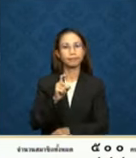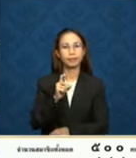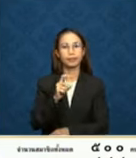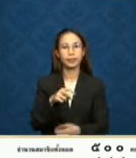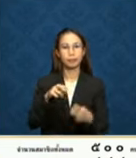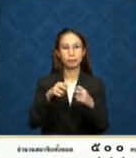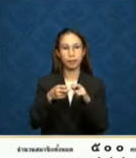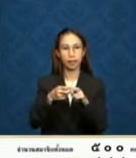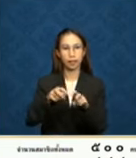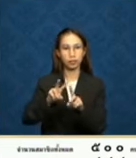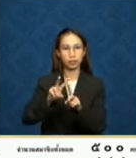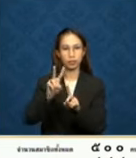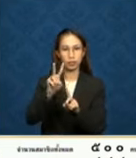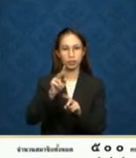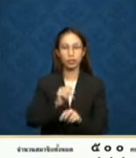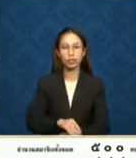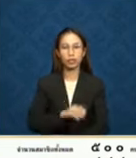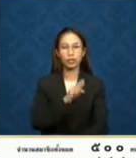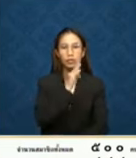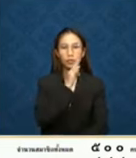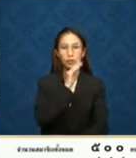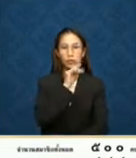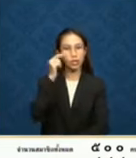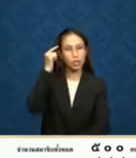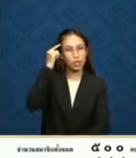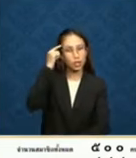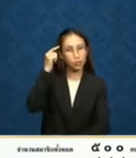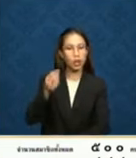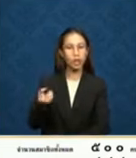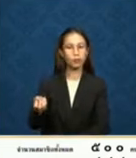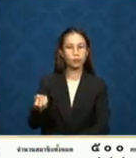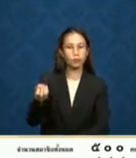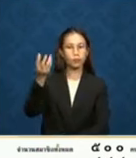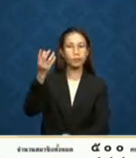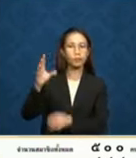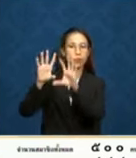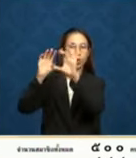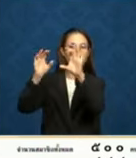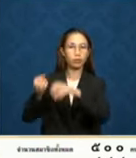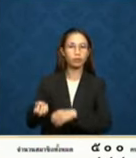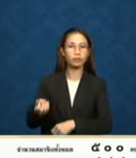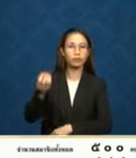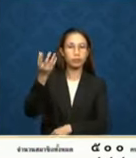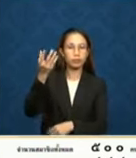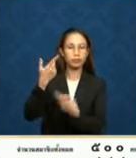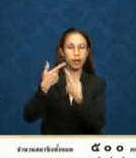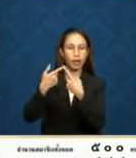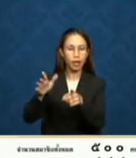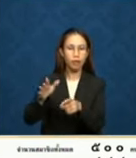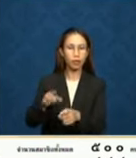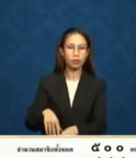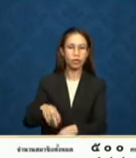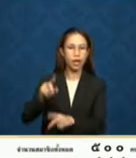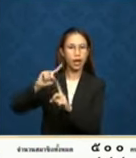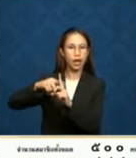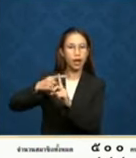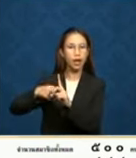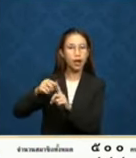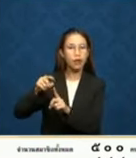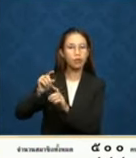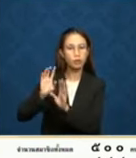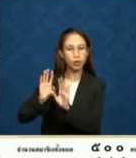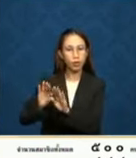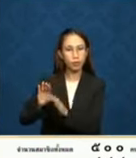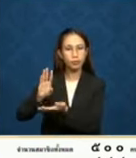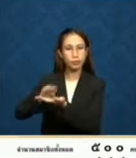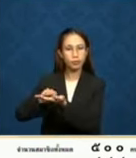ปัญหาที่สองครับ คืถท่จะโคลา First ครั ท่านต้ตั้งมาตรฐานกลางครัว Public Cloud ที่หนวยงานรฐจะไปเช่าใช้เี่ยมัจะต